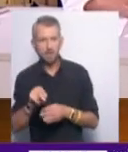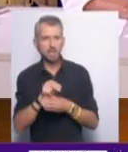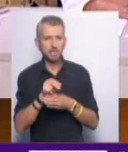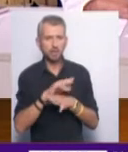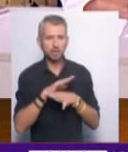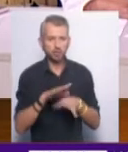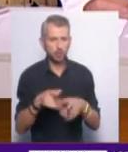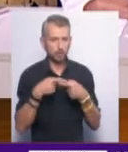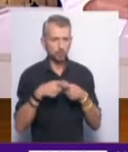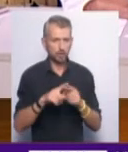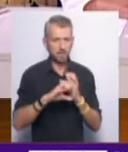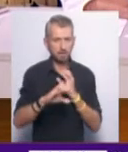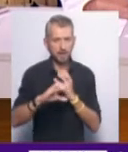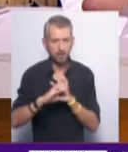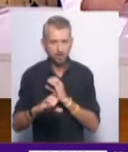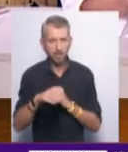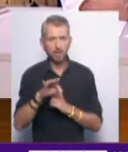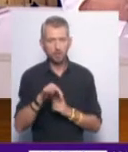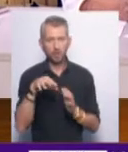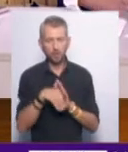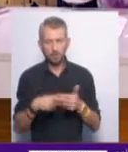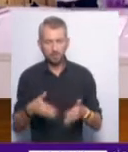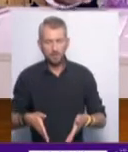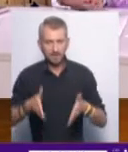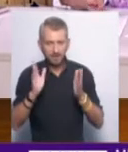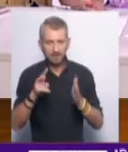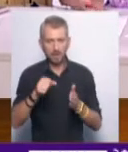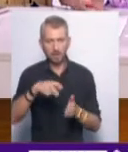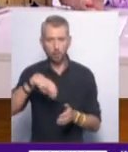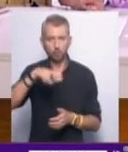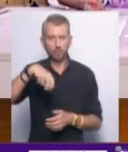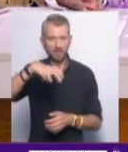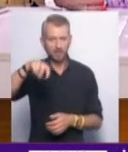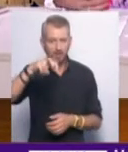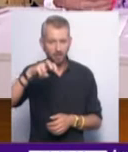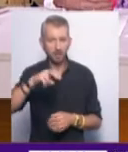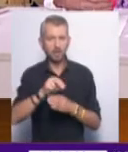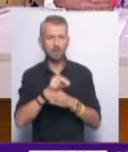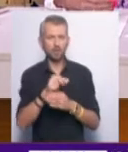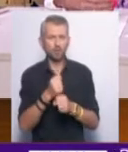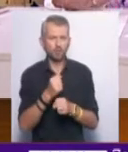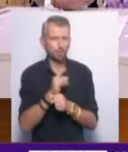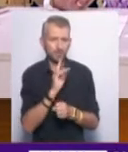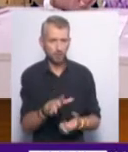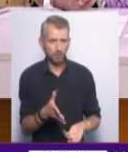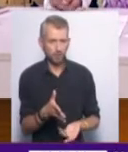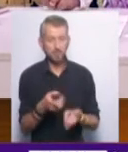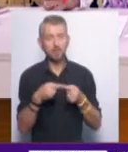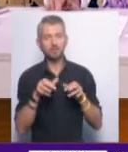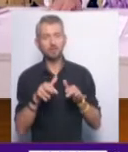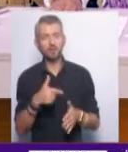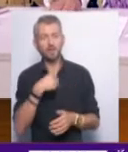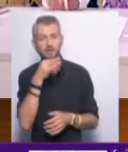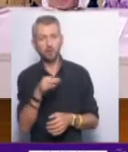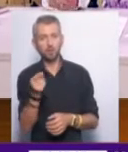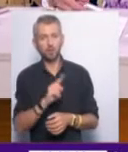відремонтовані інженерні мережі, то в під'їздах на сходових клітинах ну, ремонт робитися не буде. Інша справа, я сказала про